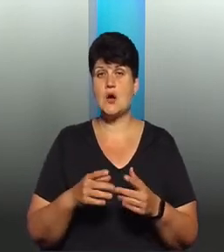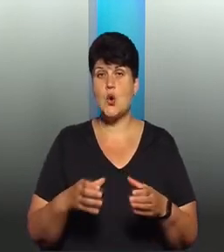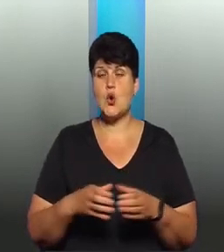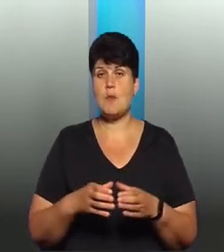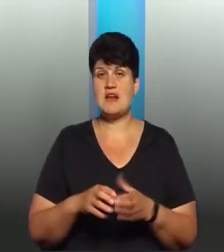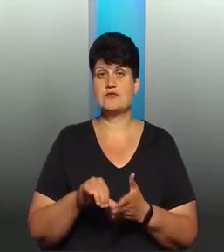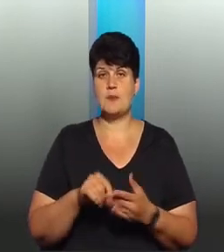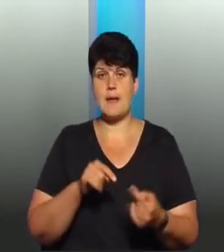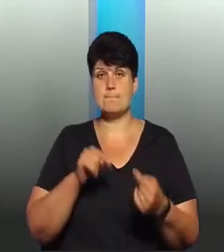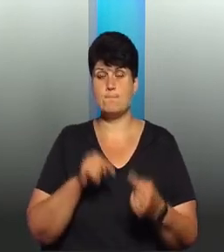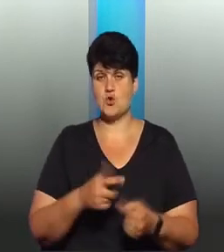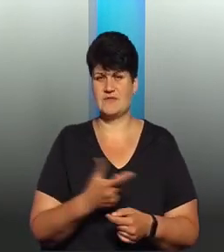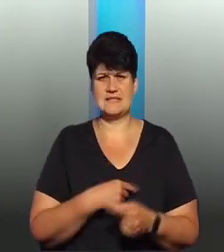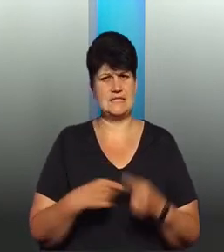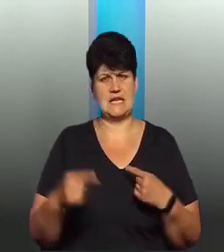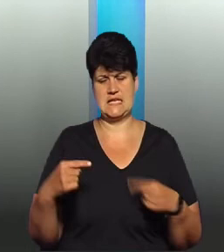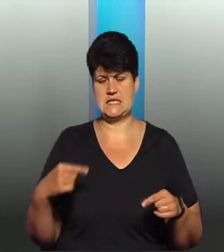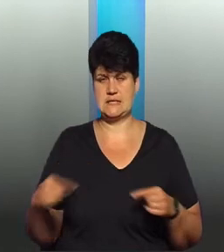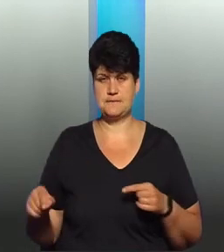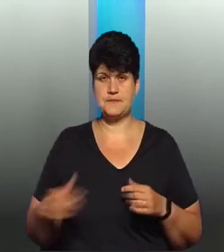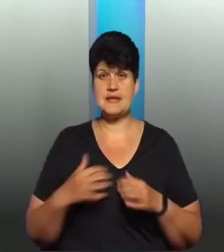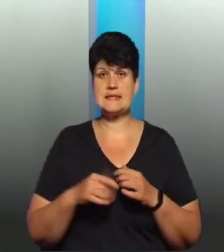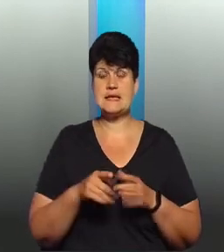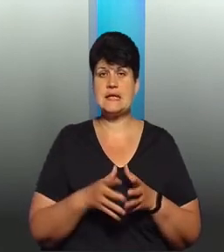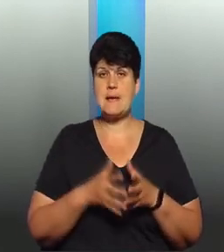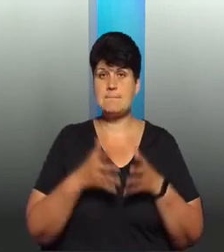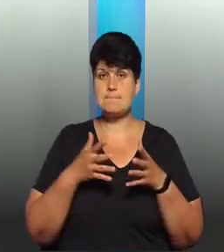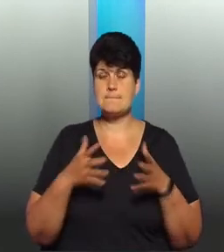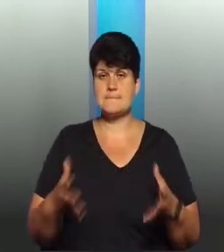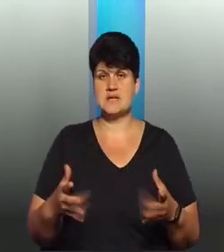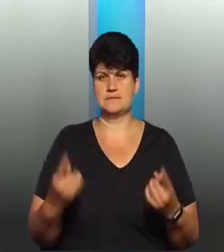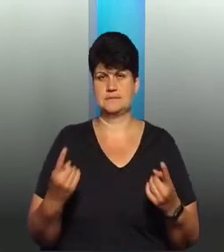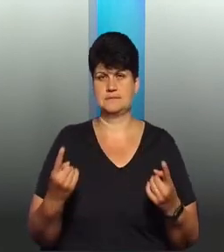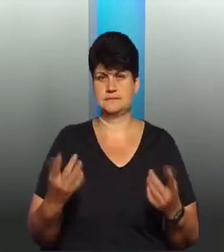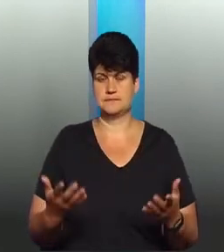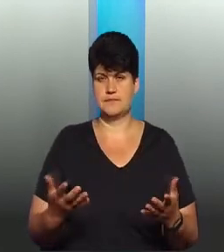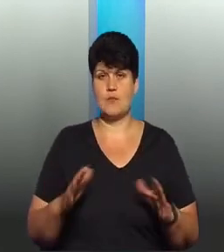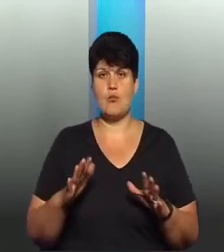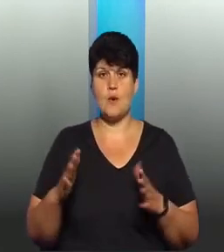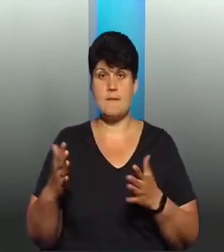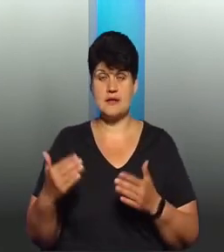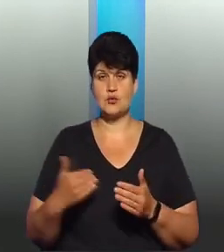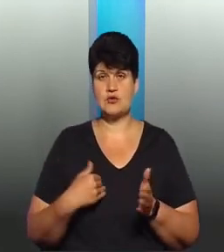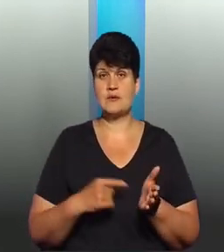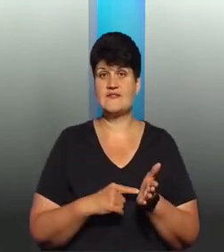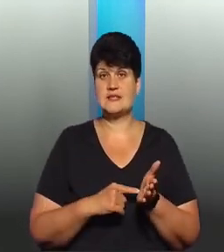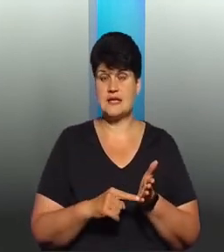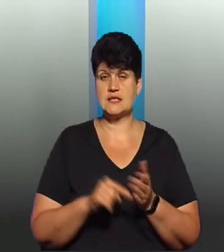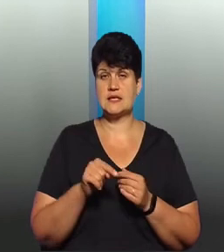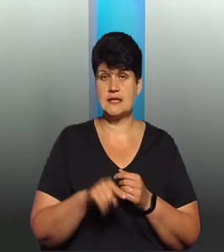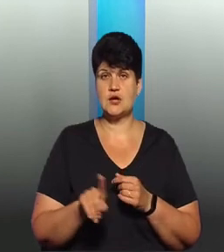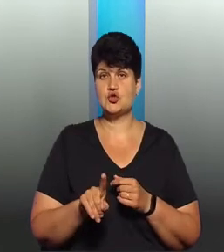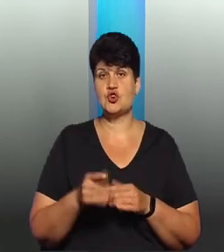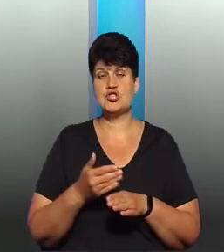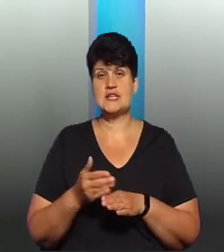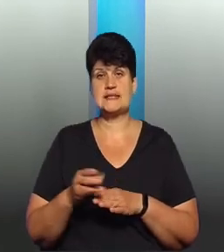різні. Серед найбільш таких значущих моментів хотів би відзначити те, що частина